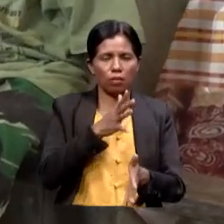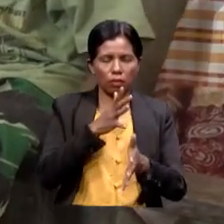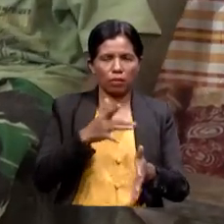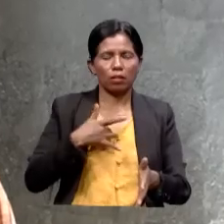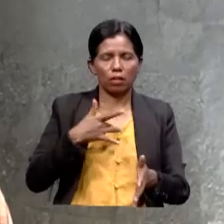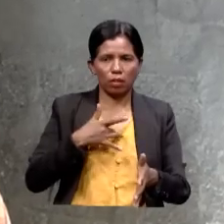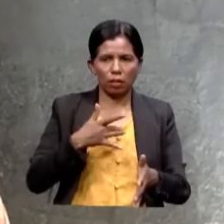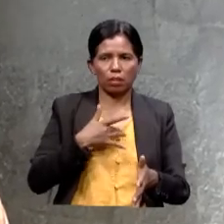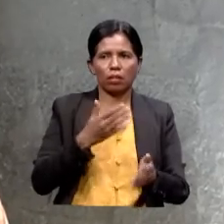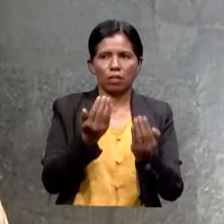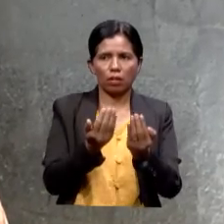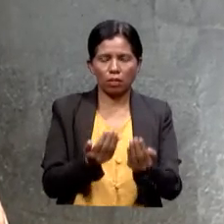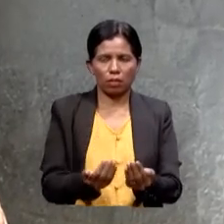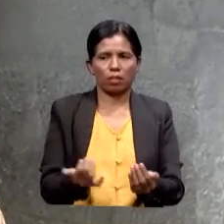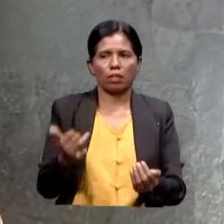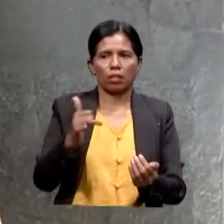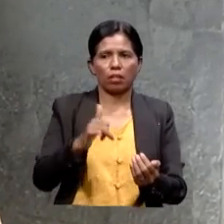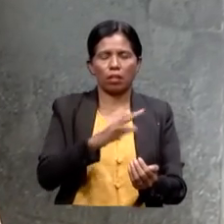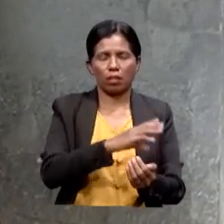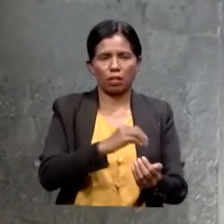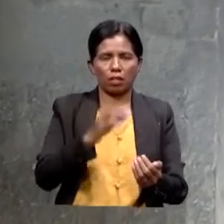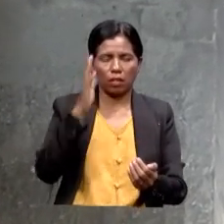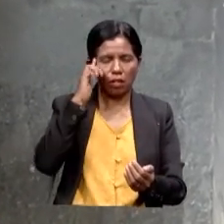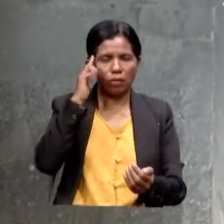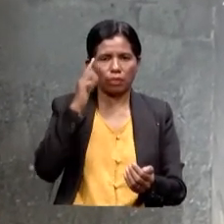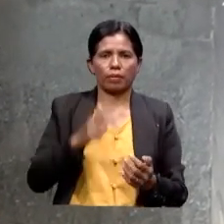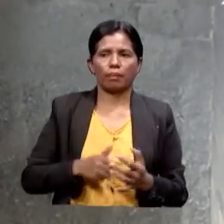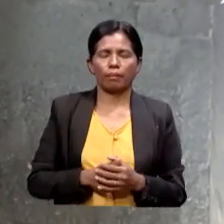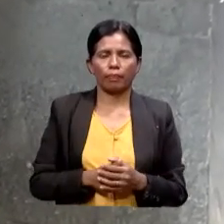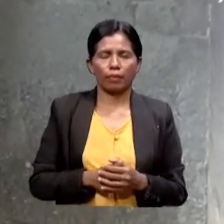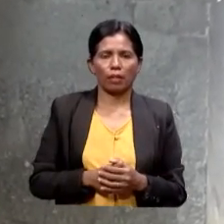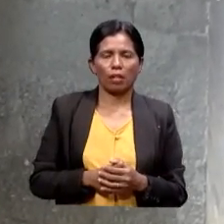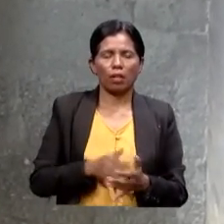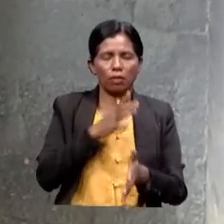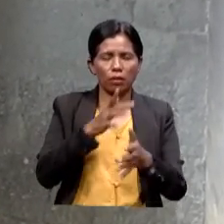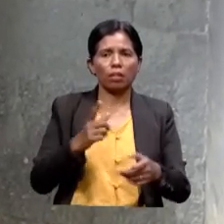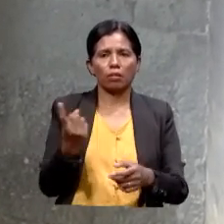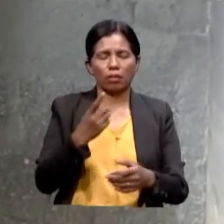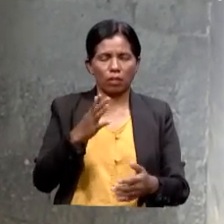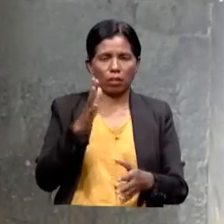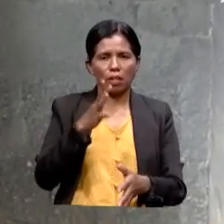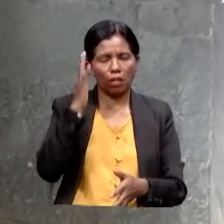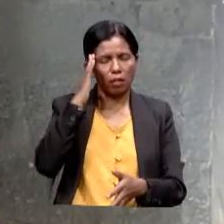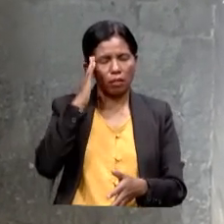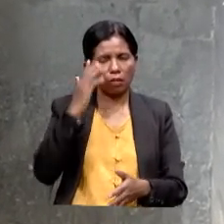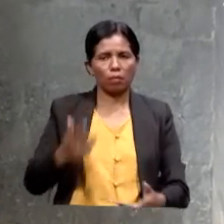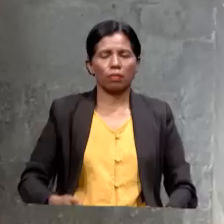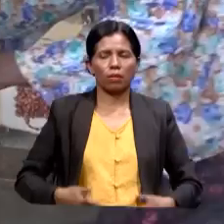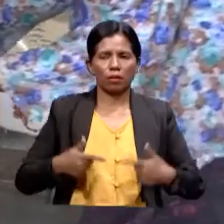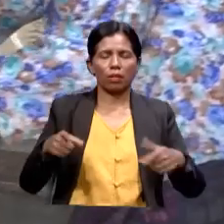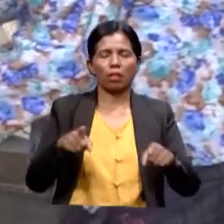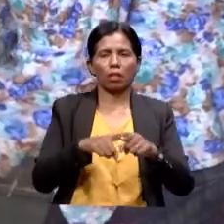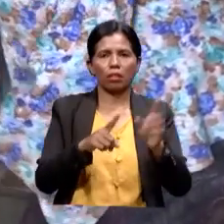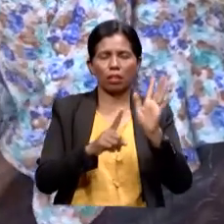duni naha todang idane, iya ni nia imazina sao. Avo Berta sempre hanoin, muris ne hane sanduni liling